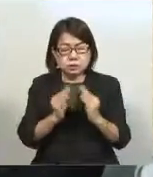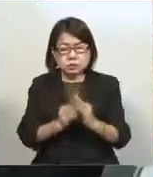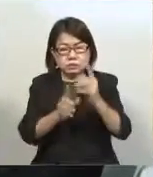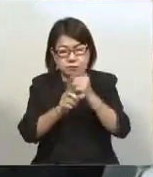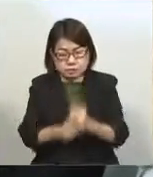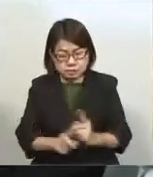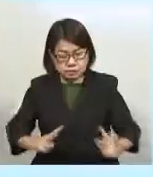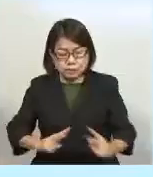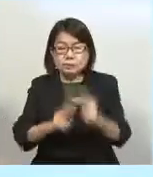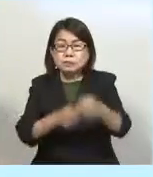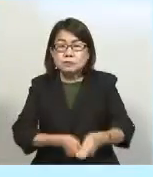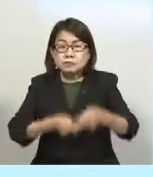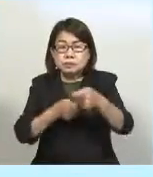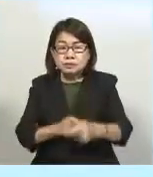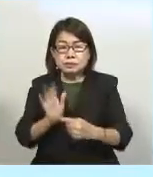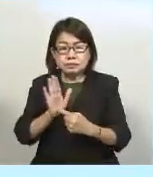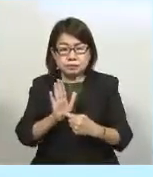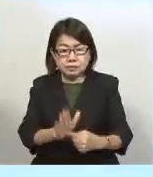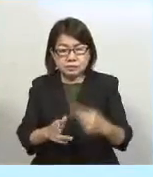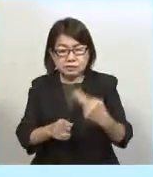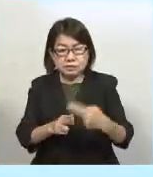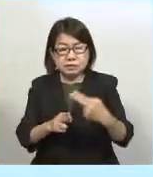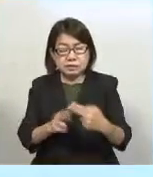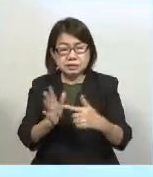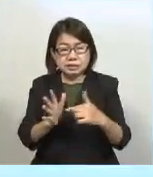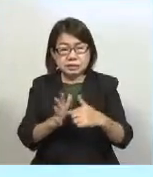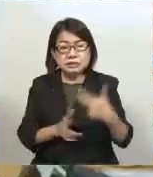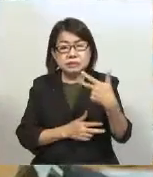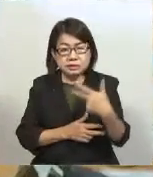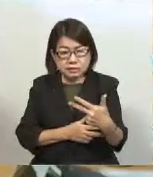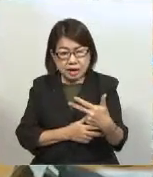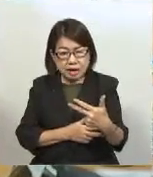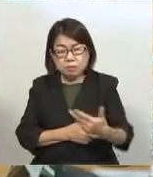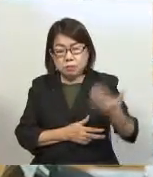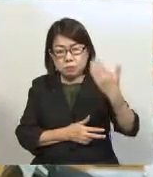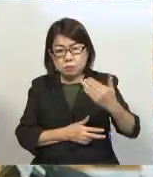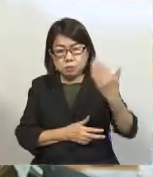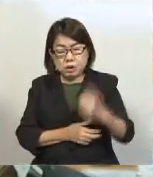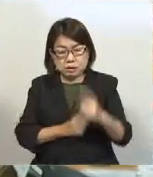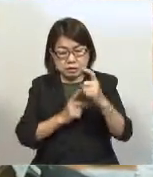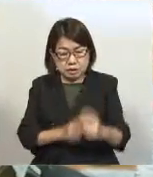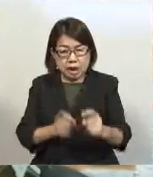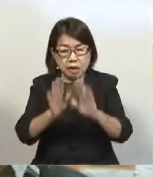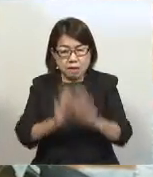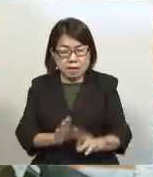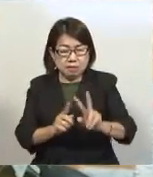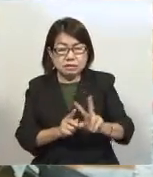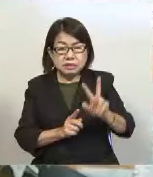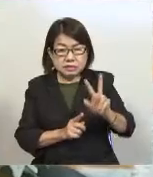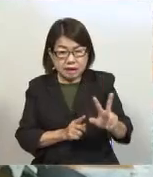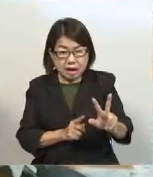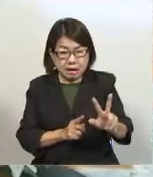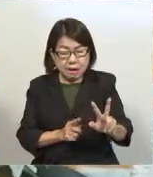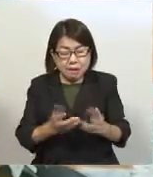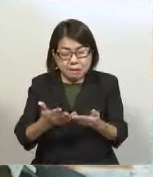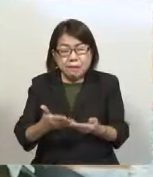กรณ์เสนอให้สารเคมีทั้ง3ชนิดจากเดิมเป็นวัตถุอันตรายชนิดที่3ค่ะก็จะปรับมาเป็นวัตถุ